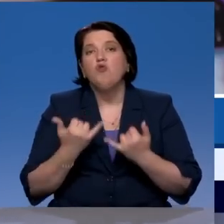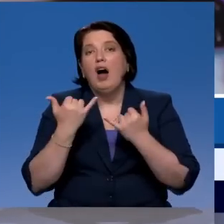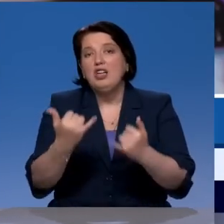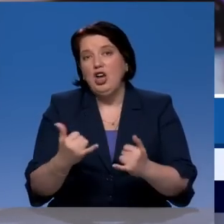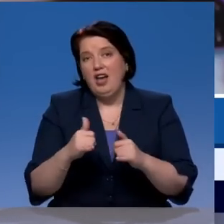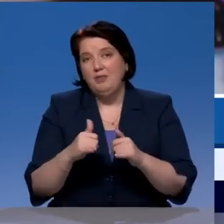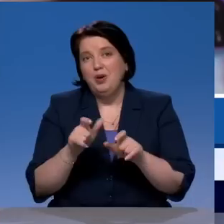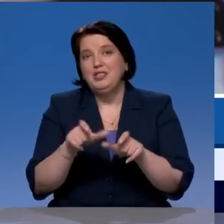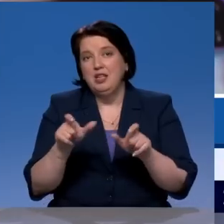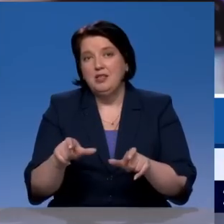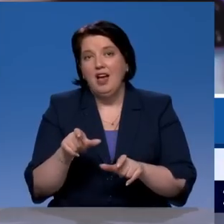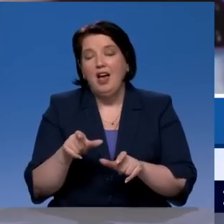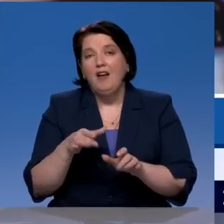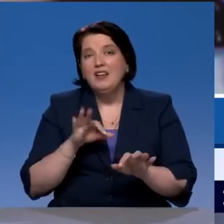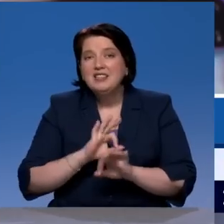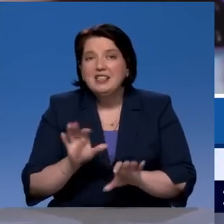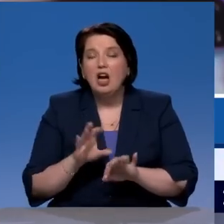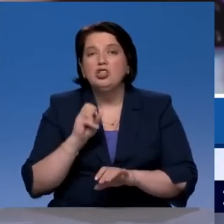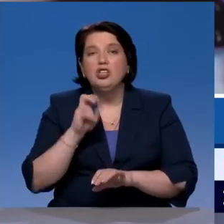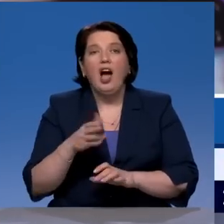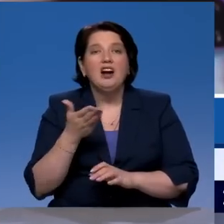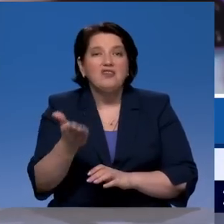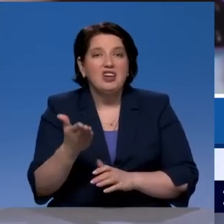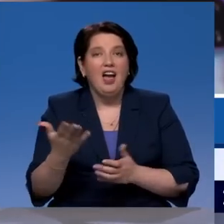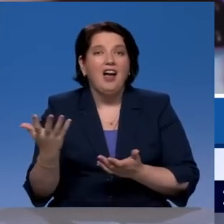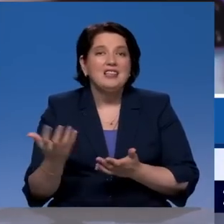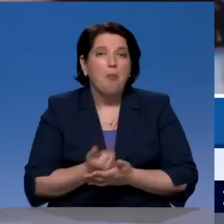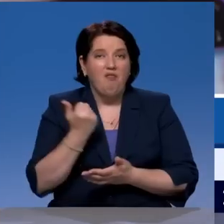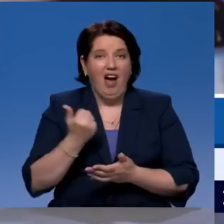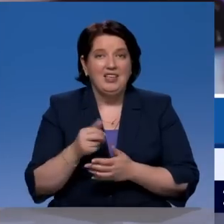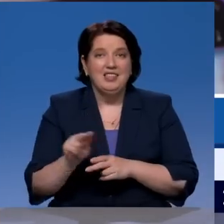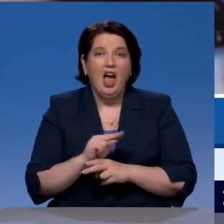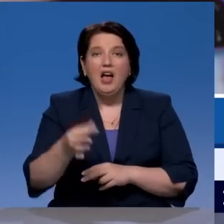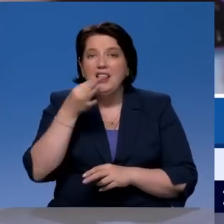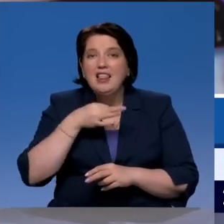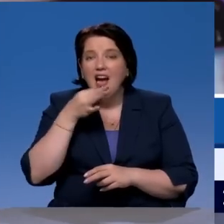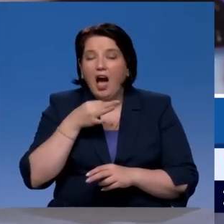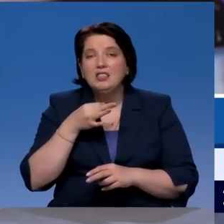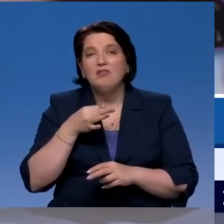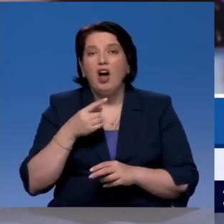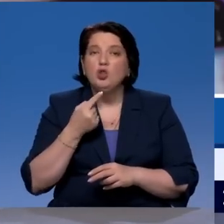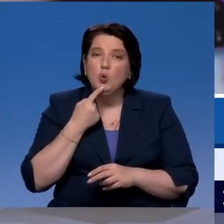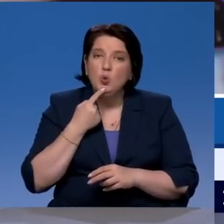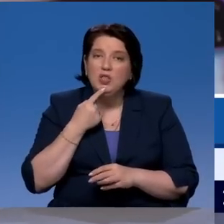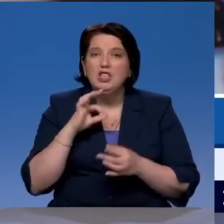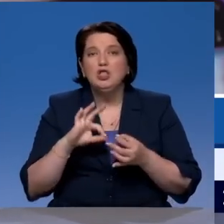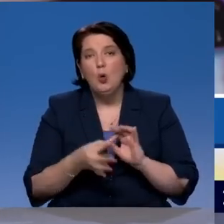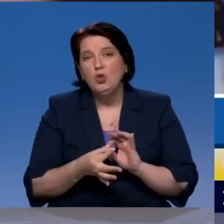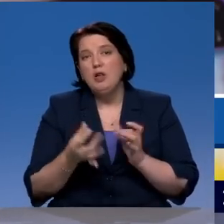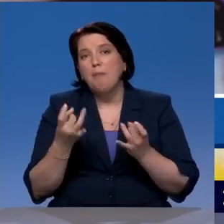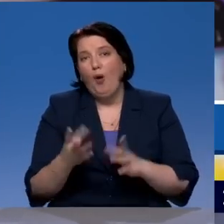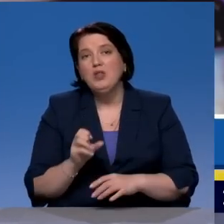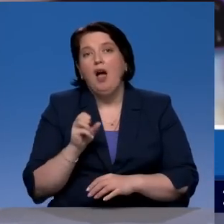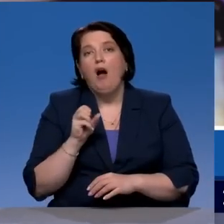добываете, извините за выражение, лекарства? Сложно это, просто. Что касается рецептурных препаратов, с чем вы лично сталкивались, расскажите нам, можете